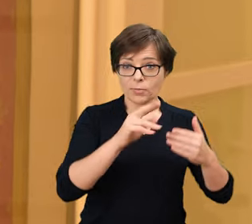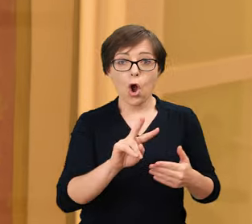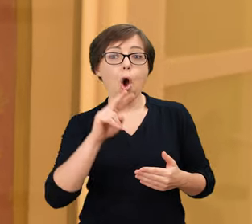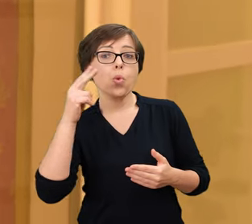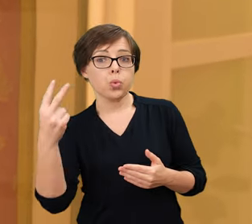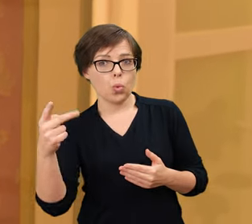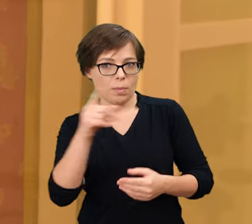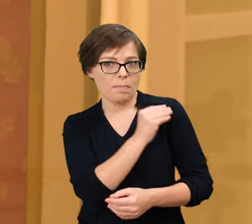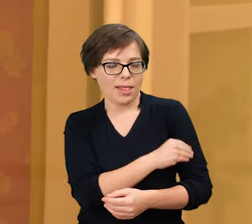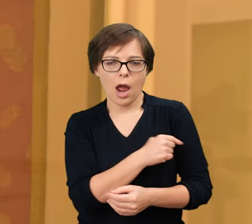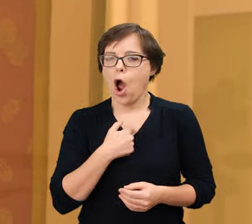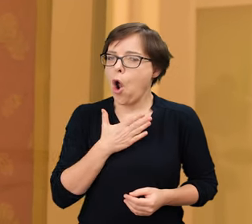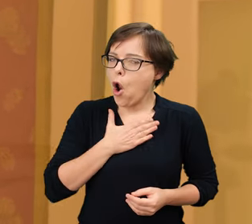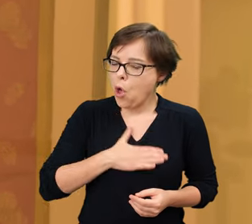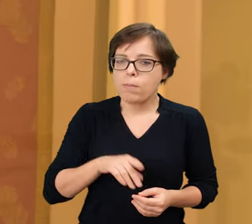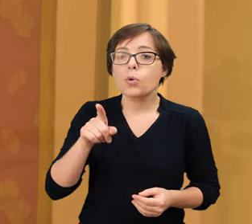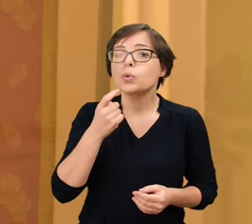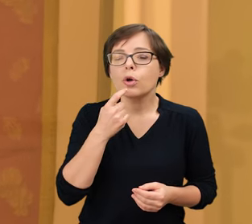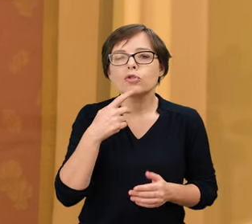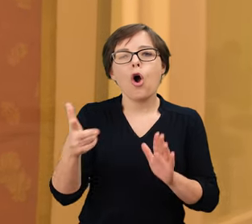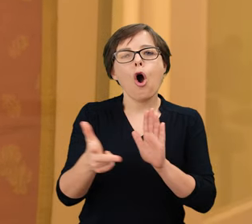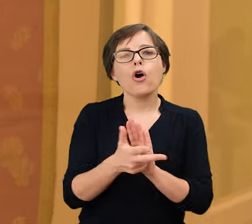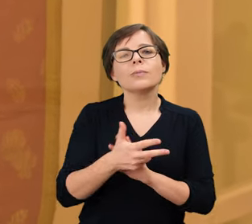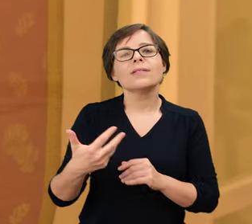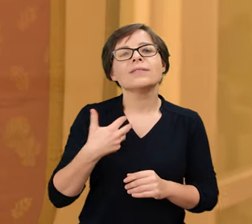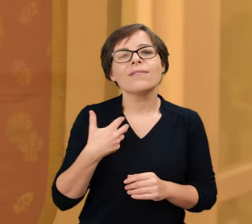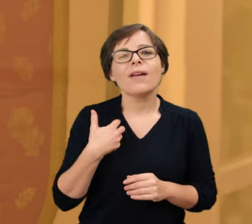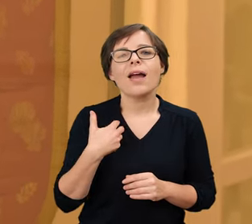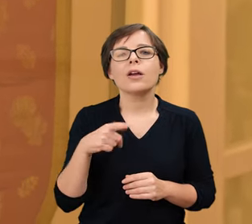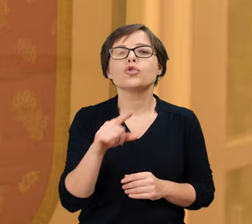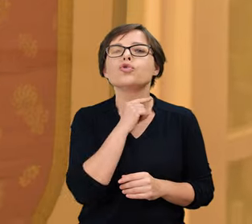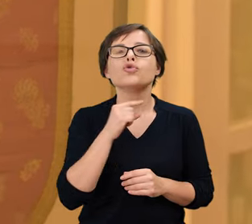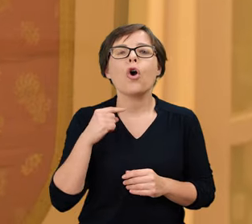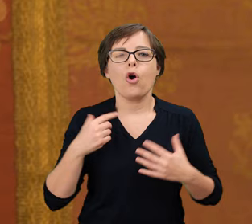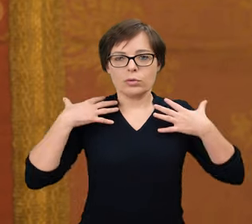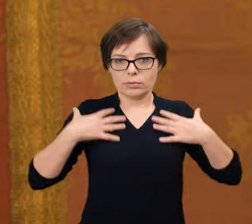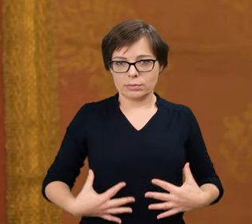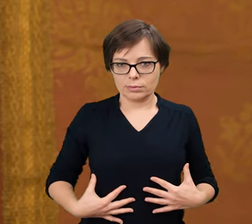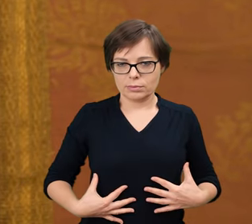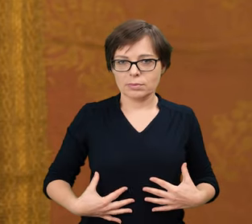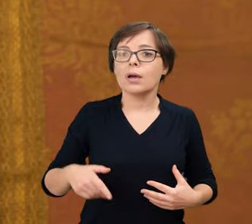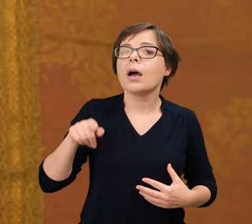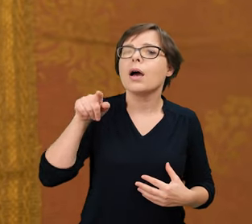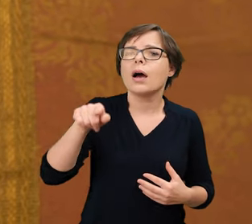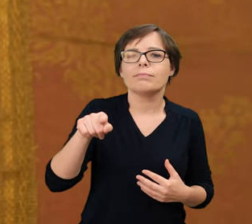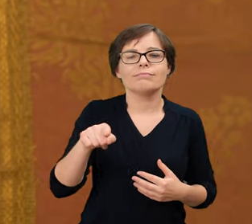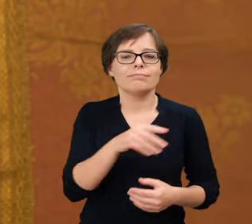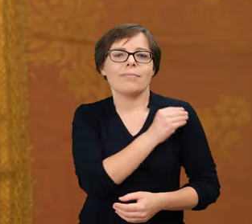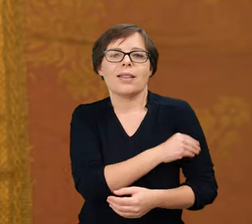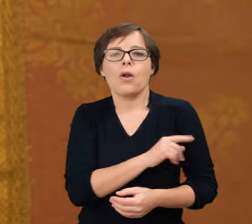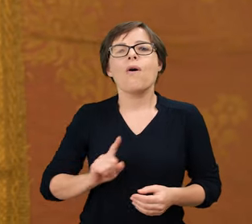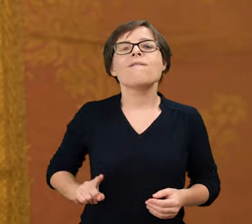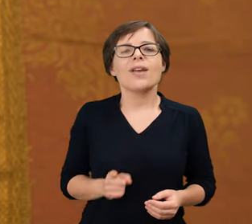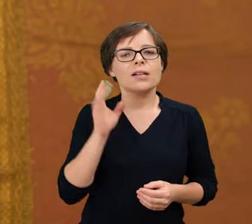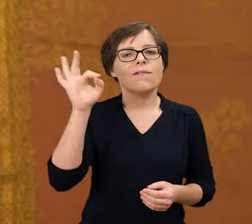a która jest XVIII-wiecznym ornatem z francuskiego jedwabiu, przetykanego